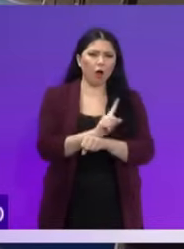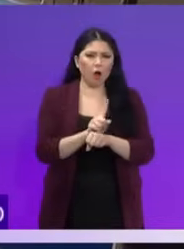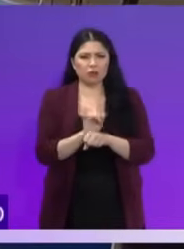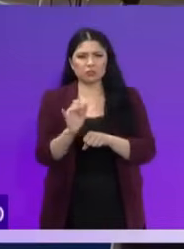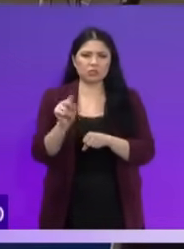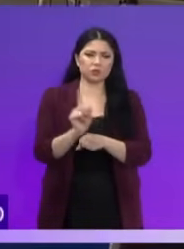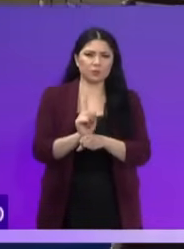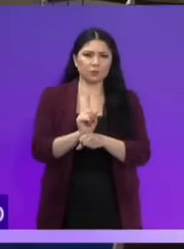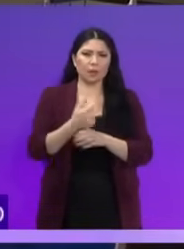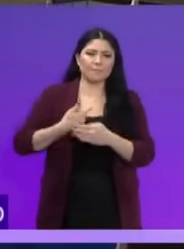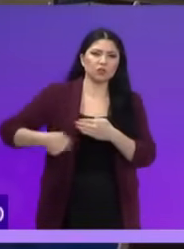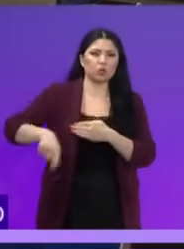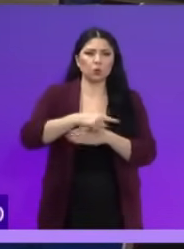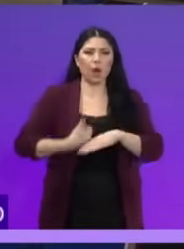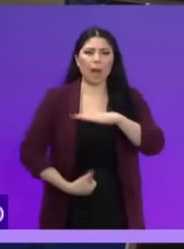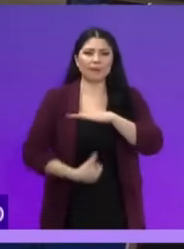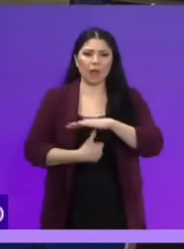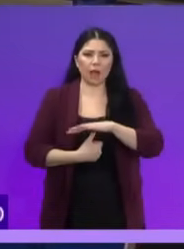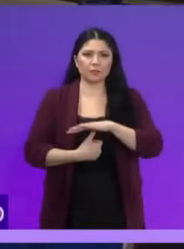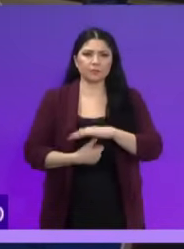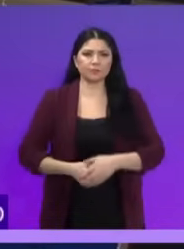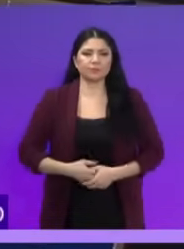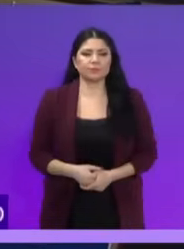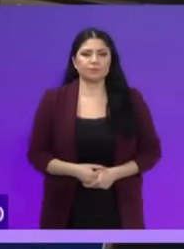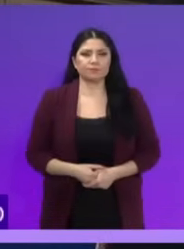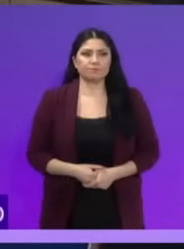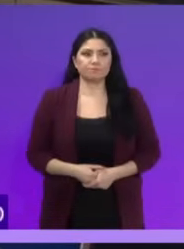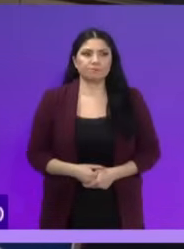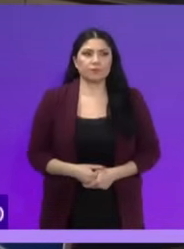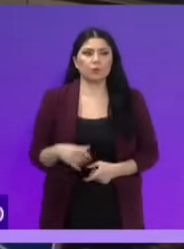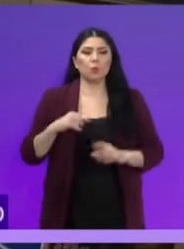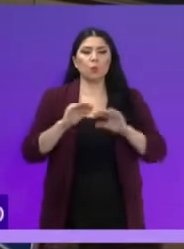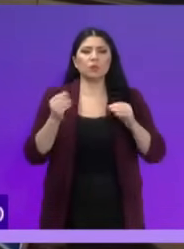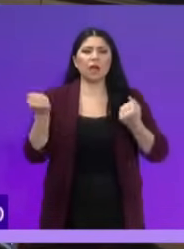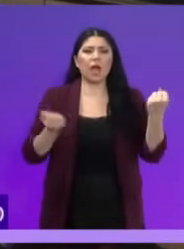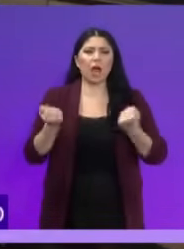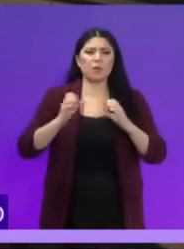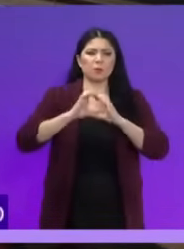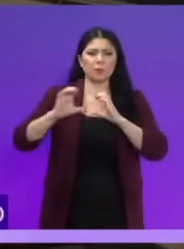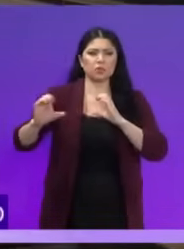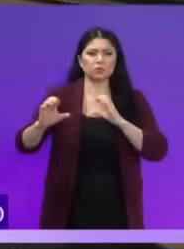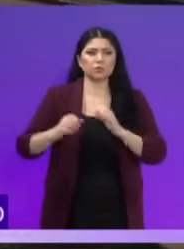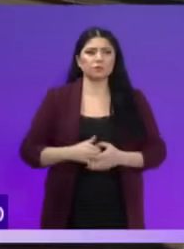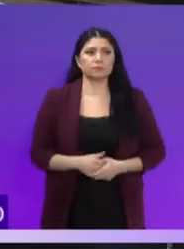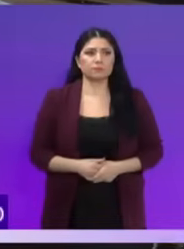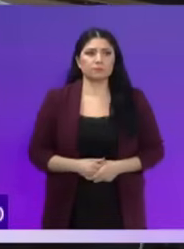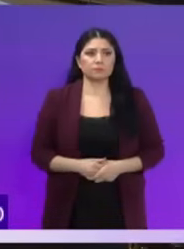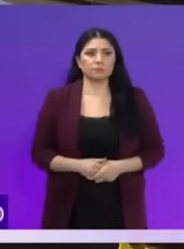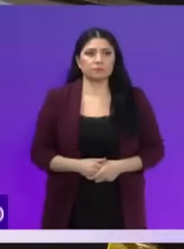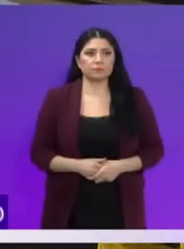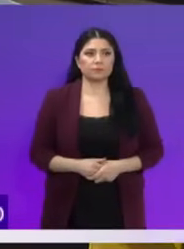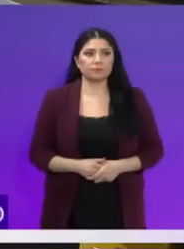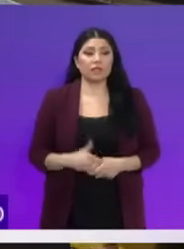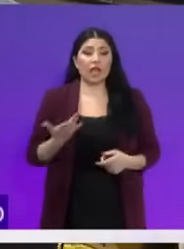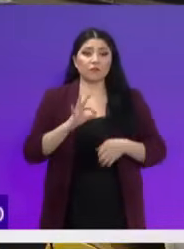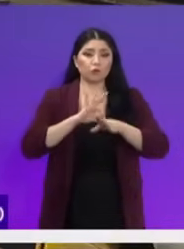și jumătate pe centura capitalei, vorbind despre zeci de camioane, zeci de utilaje agricole care au fost